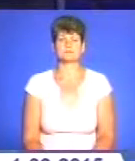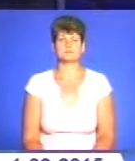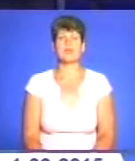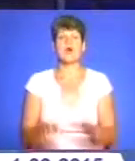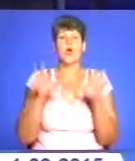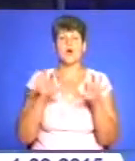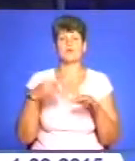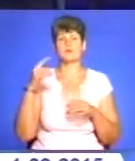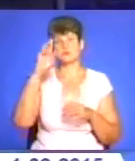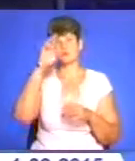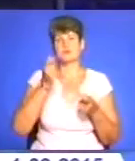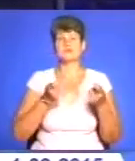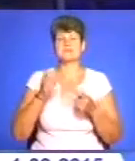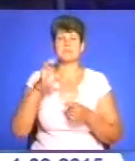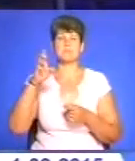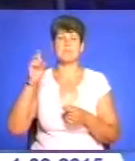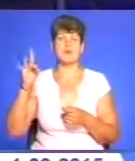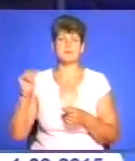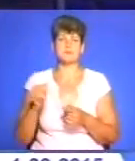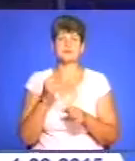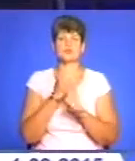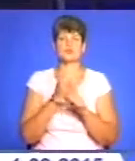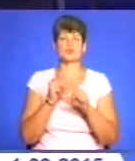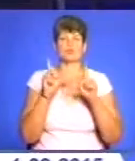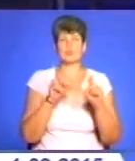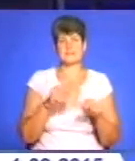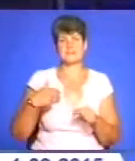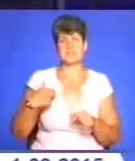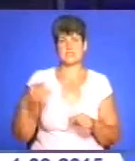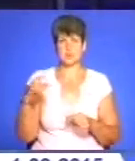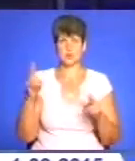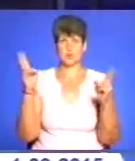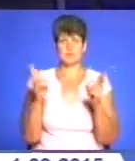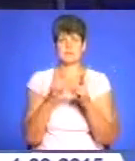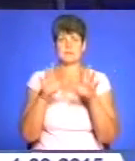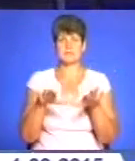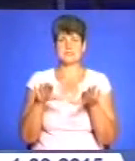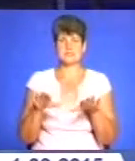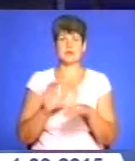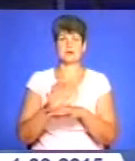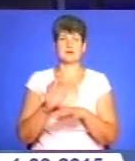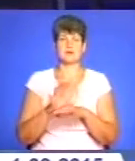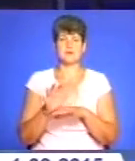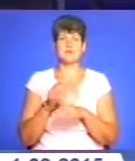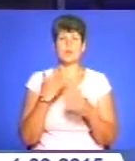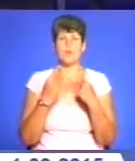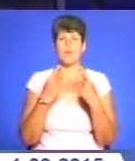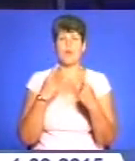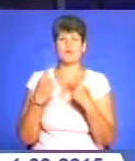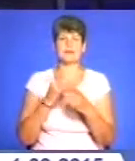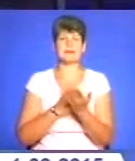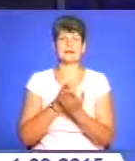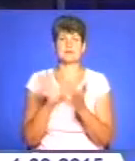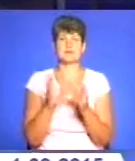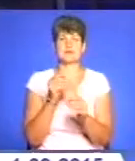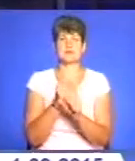Голова обласної державної адміністрації Степан Барна під час робочої поїздки у Заліщицький район зустрівся з місцевими аграріями, а вони обговорили напрямки співпраці